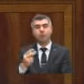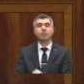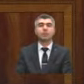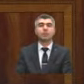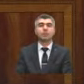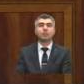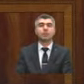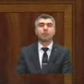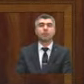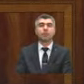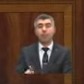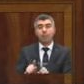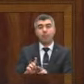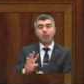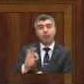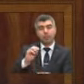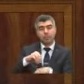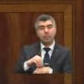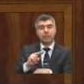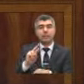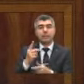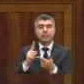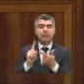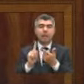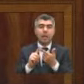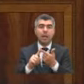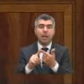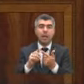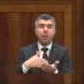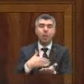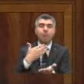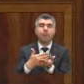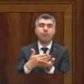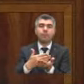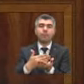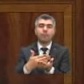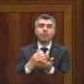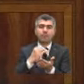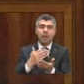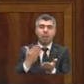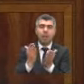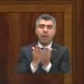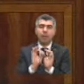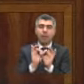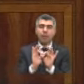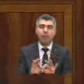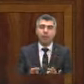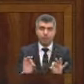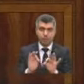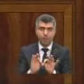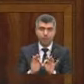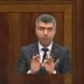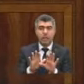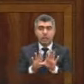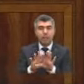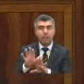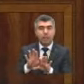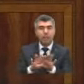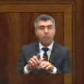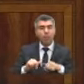2020-2021. إلى خدينا المحور الثاني اللي هو على مستوى الانقطاع الدراسي، لقد اتخذت الوزارة مجموعة من التدابير